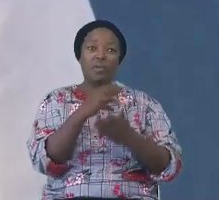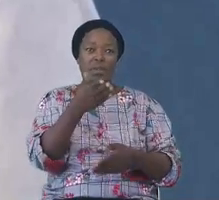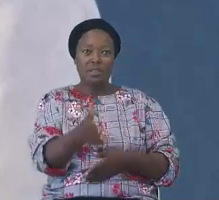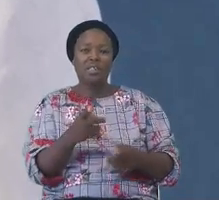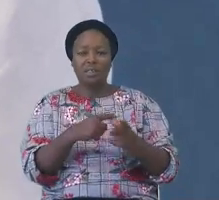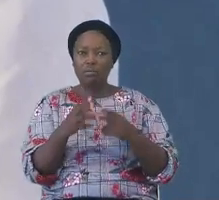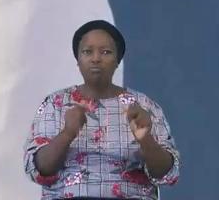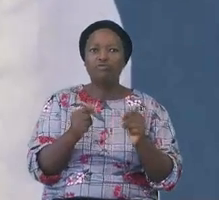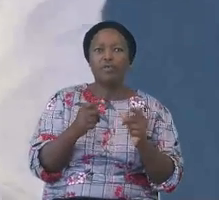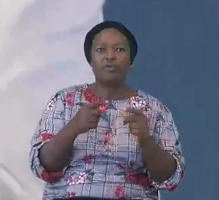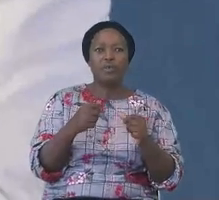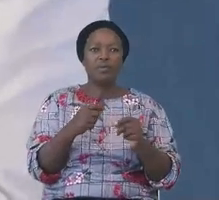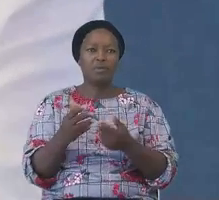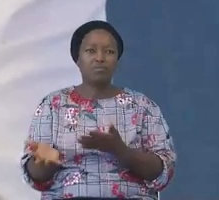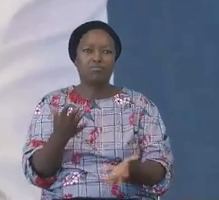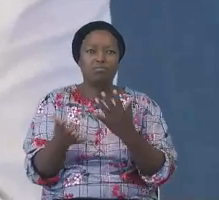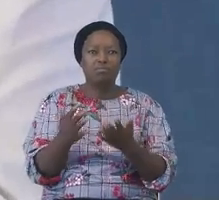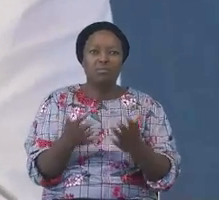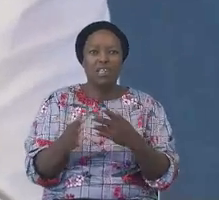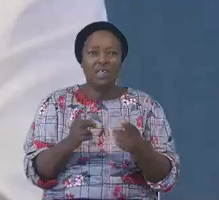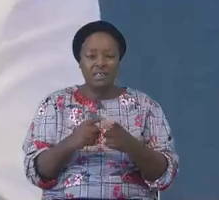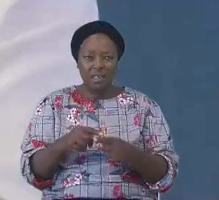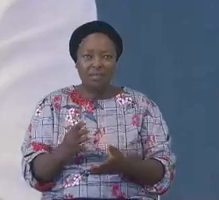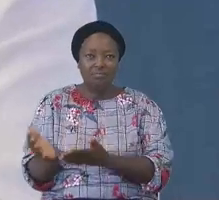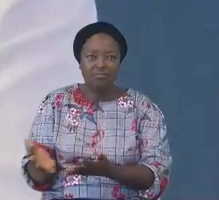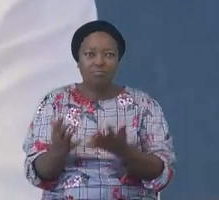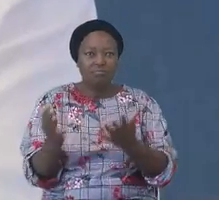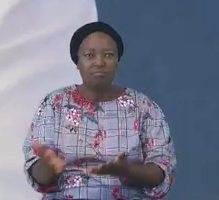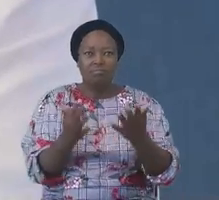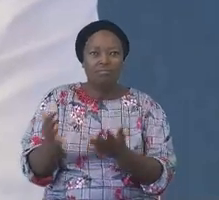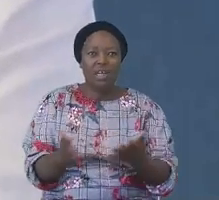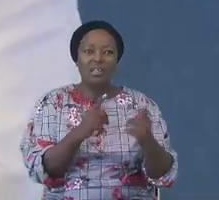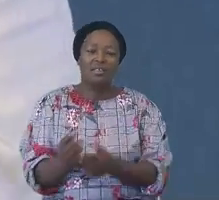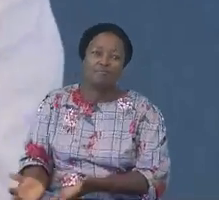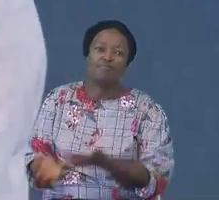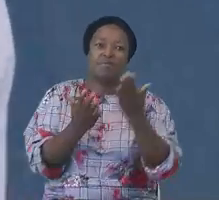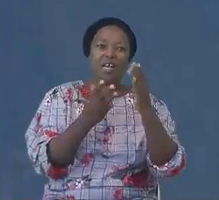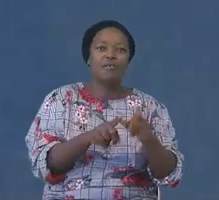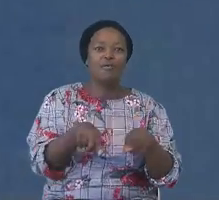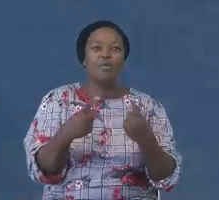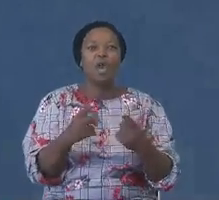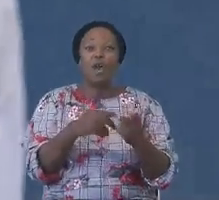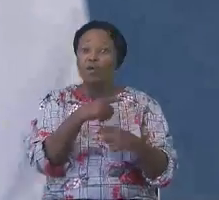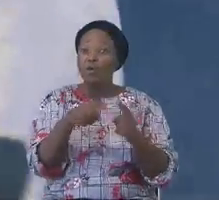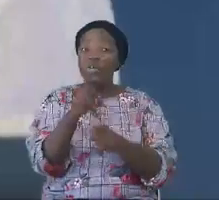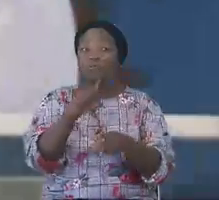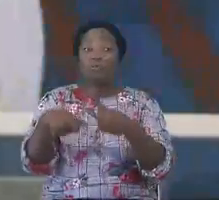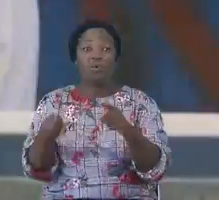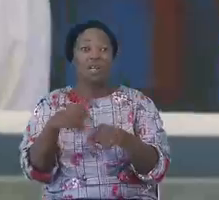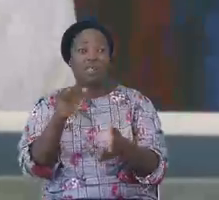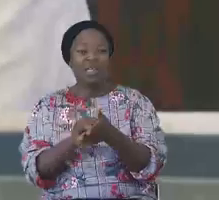s'il ne veut pas obéir à ta part, il regarde les soldats, il dit, presse-toi. Ils ramassent